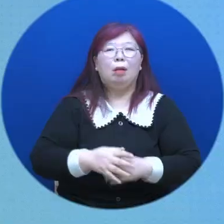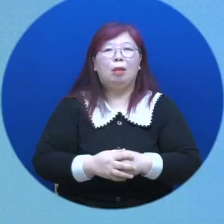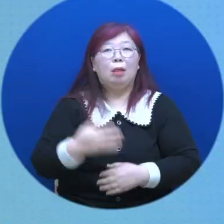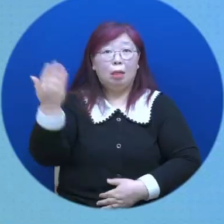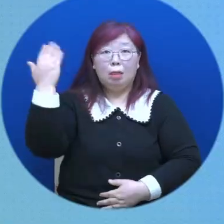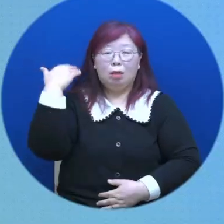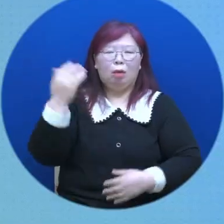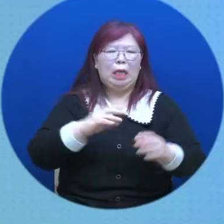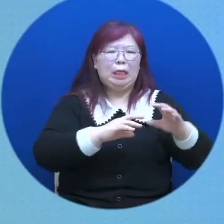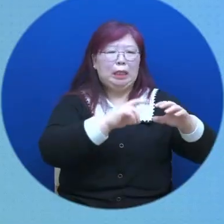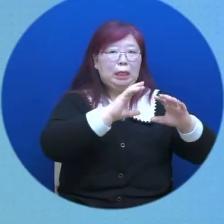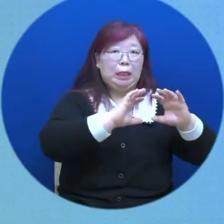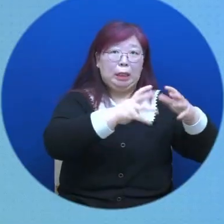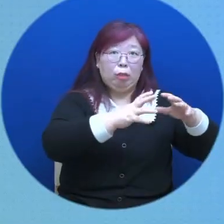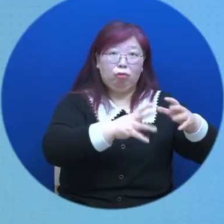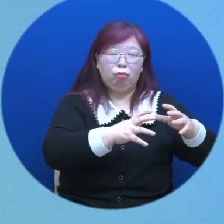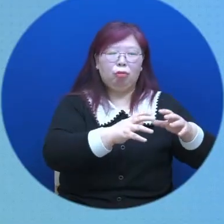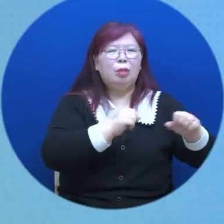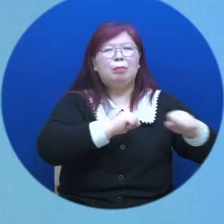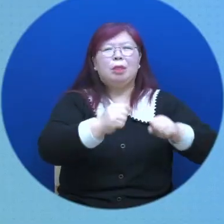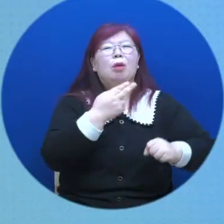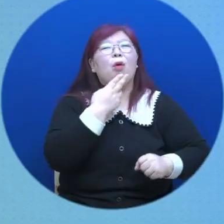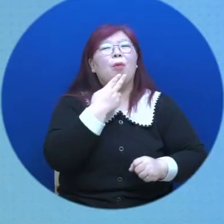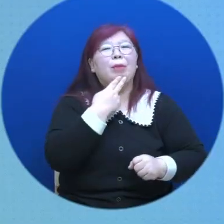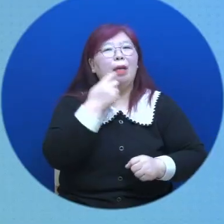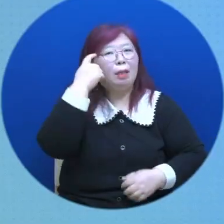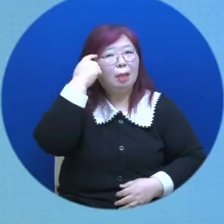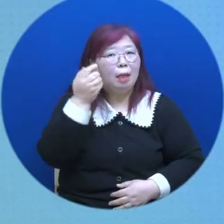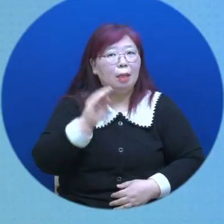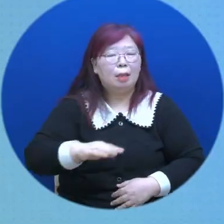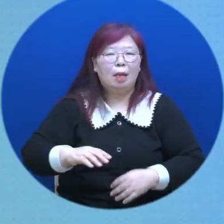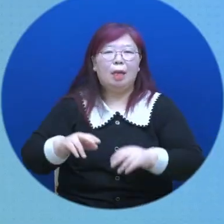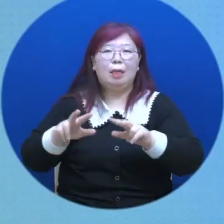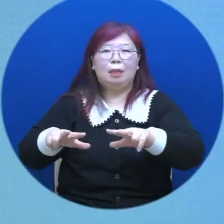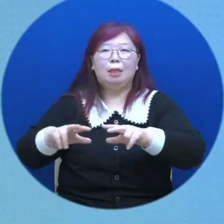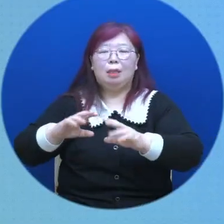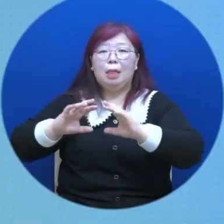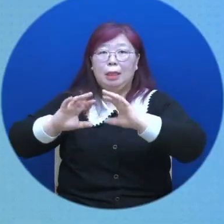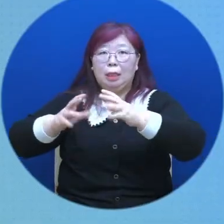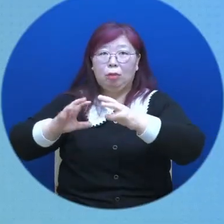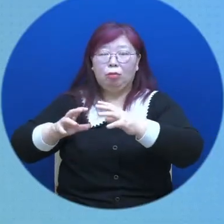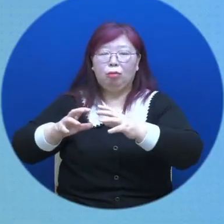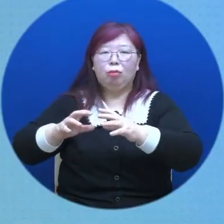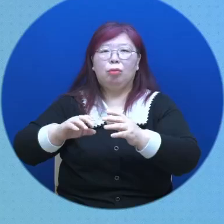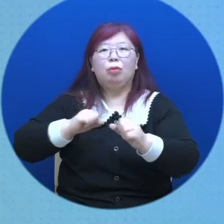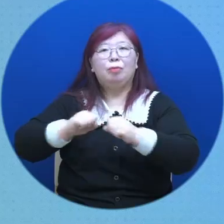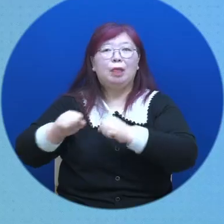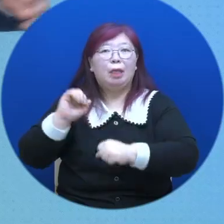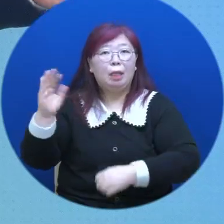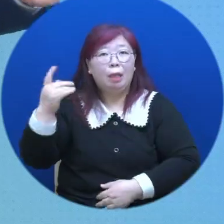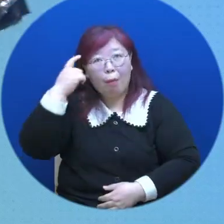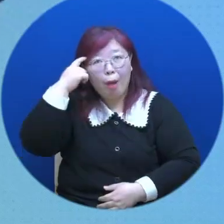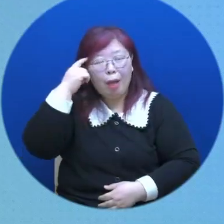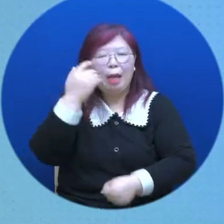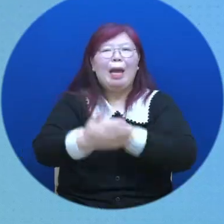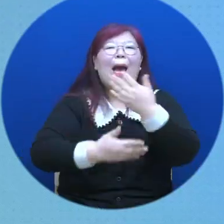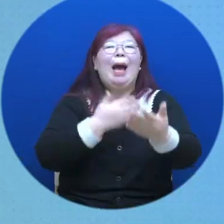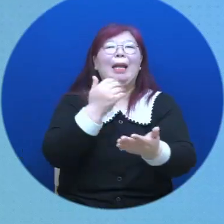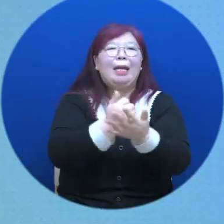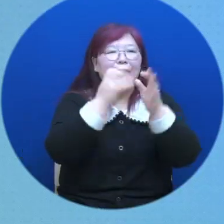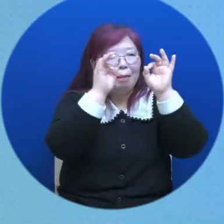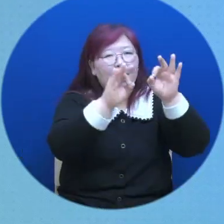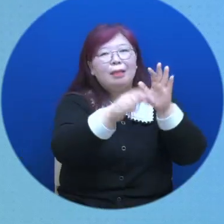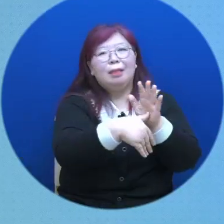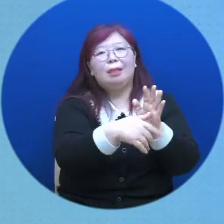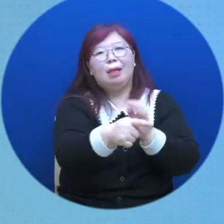체계를 완전히 하나님을 바라보고 하나님의 세계로 옮겨 놓았더니 그 세계가 보이고